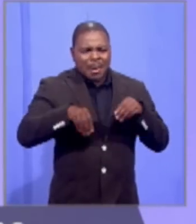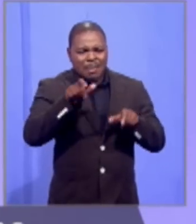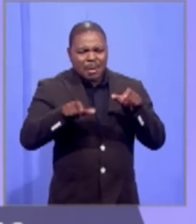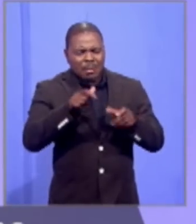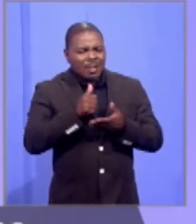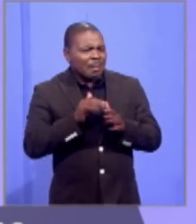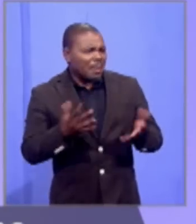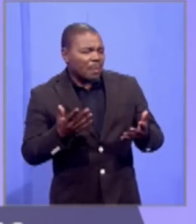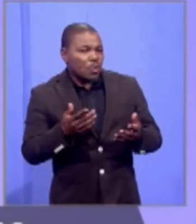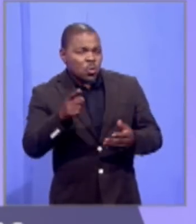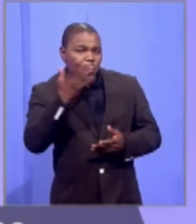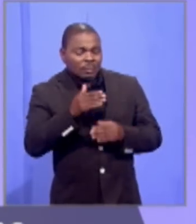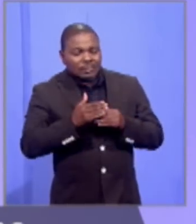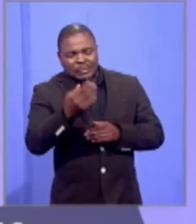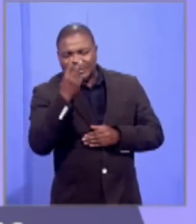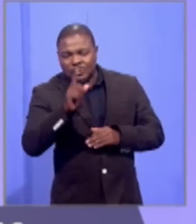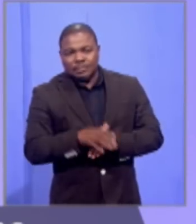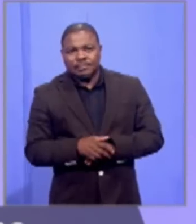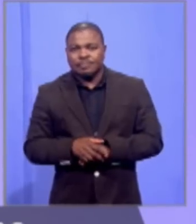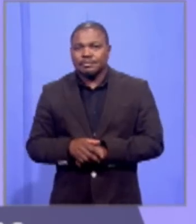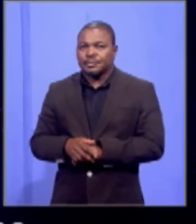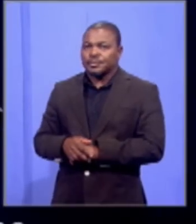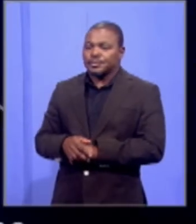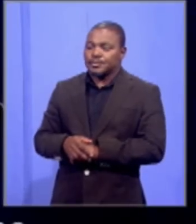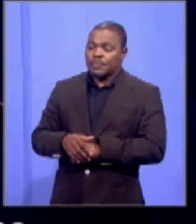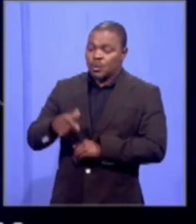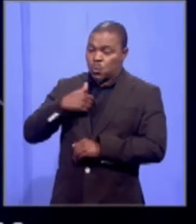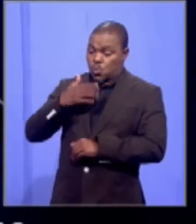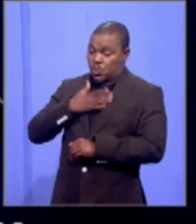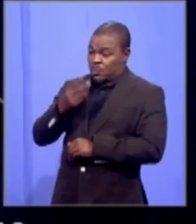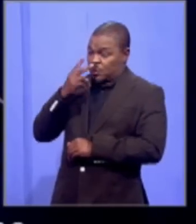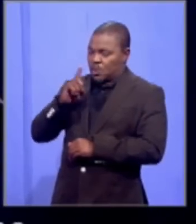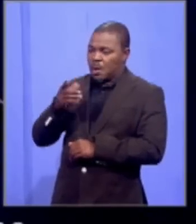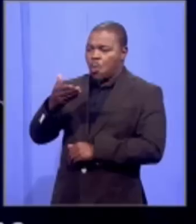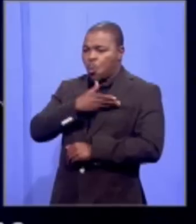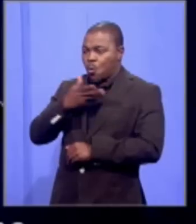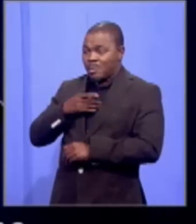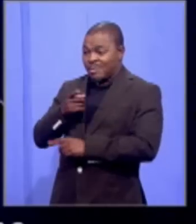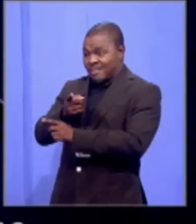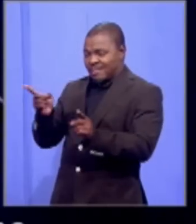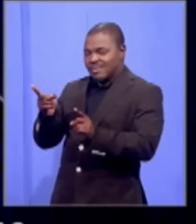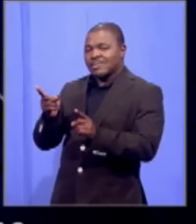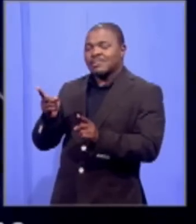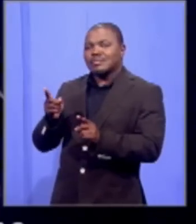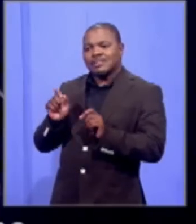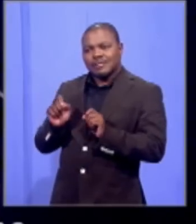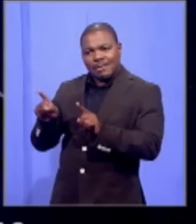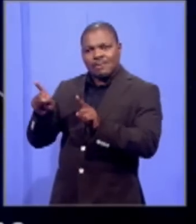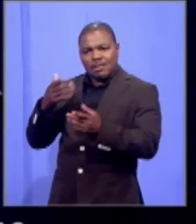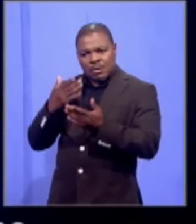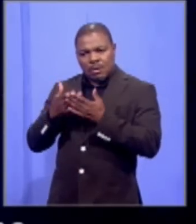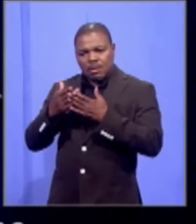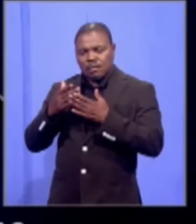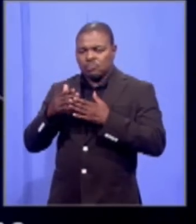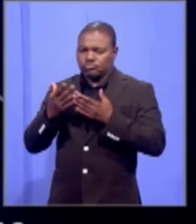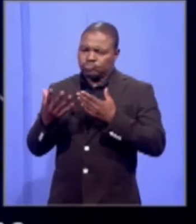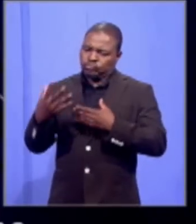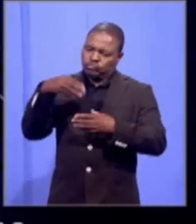eng? Re nyaka go bona bomme ba kgona go itshwarela le bona ba kgona go ba ka